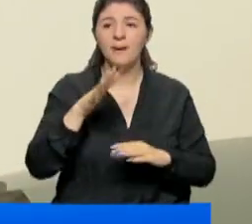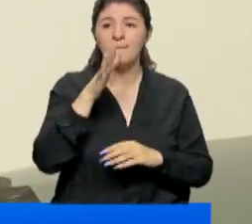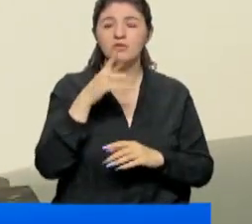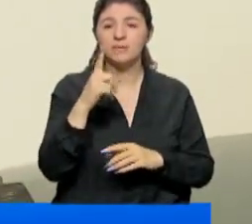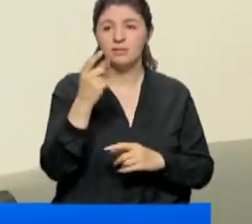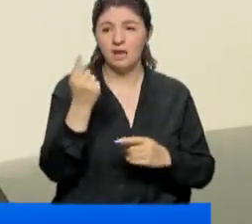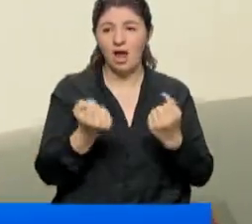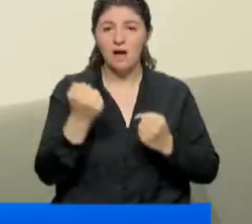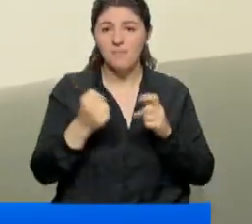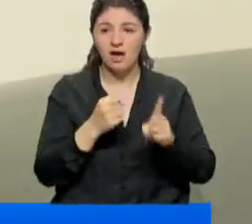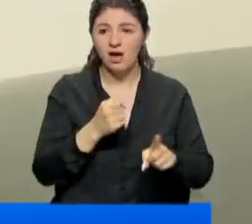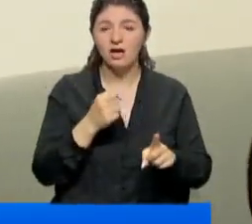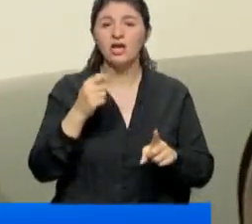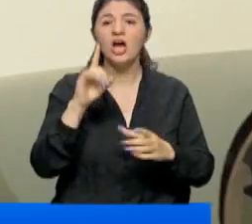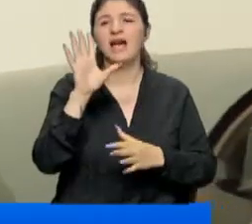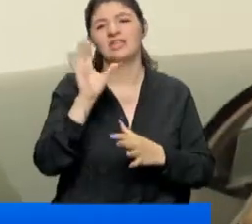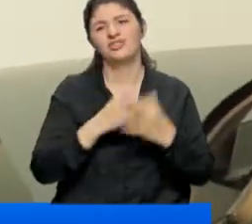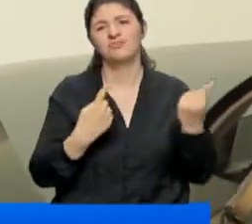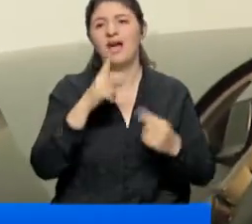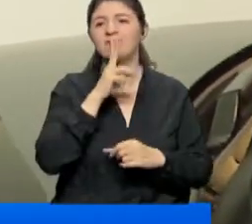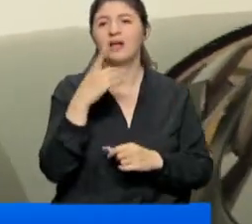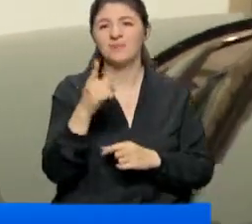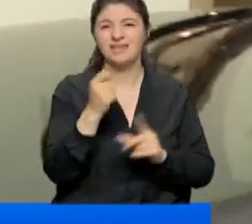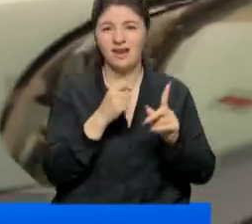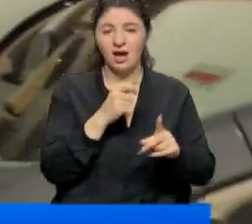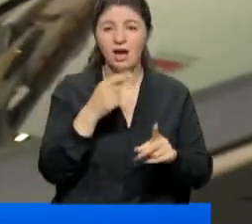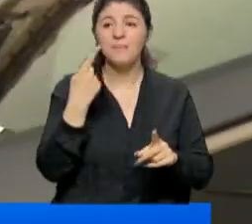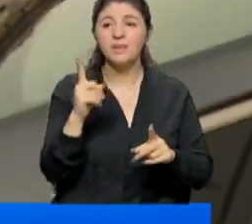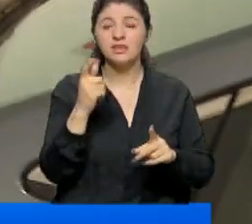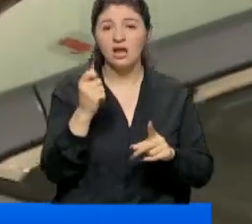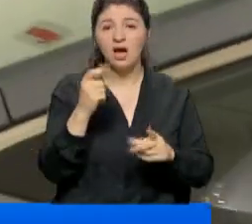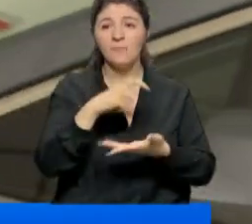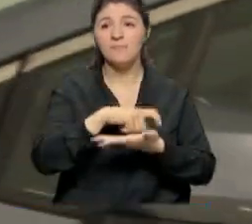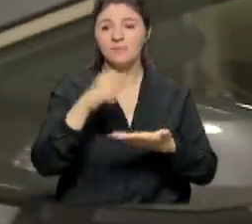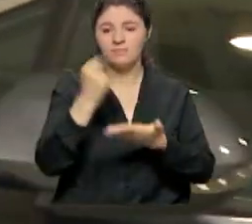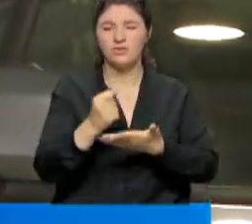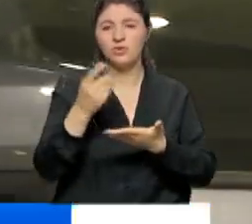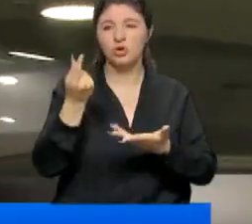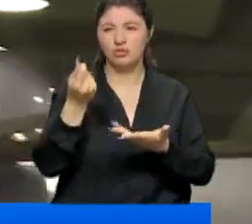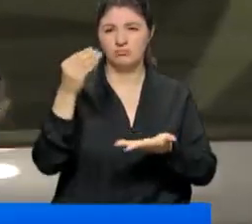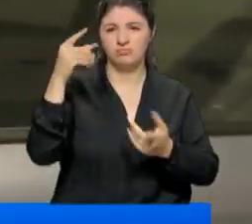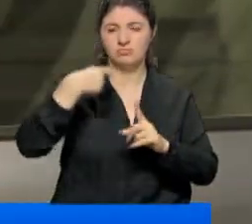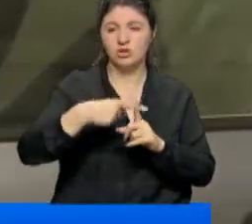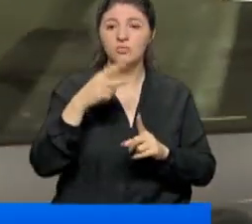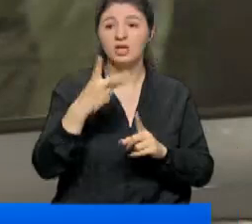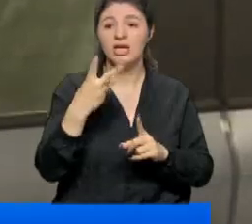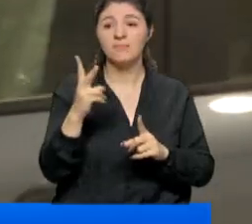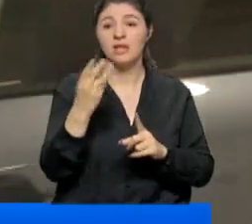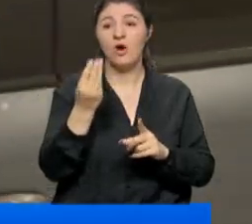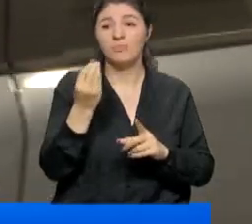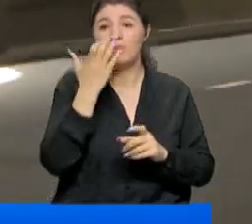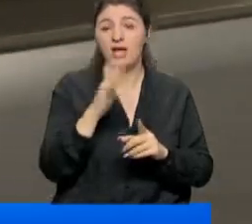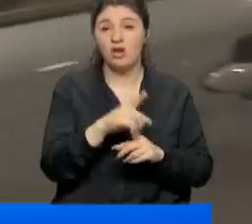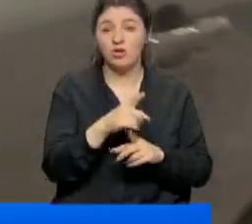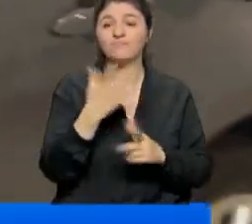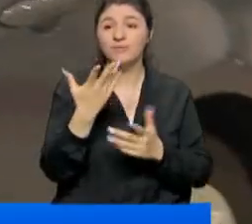500 bin liralık bir Otomobilde çıplak fiyat 250 bin lira iken bin lira bandrol ücreti alınıyordu Şimdi bunu 2000 lira